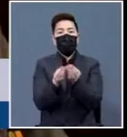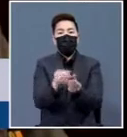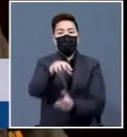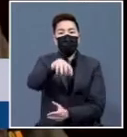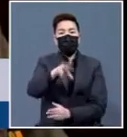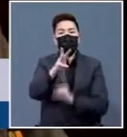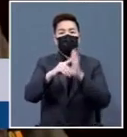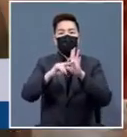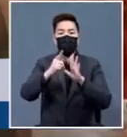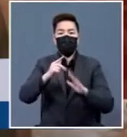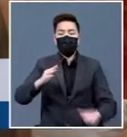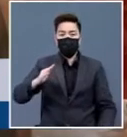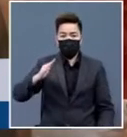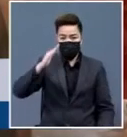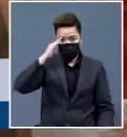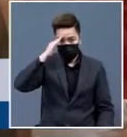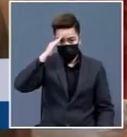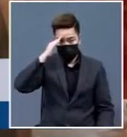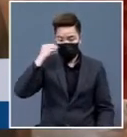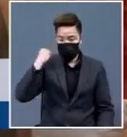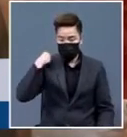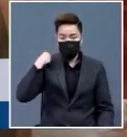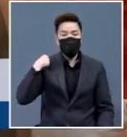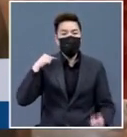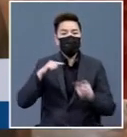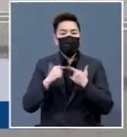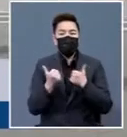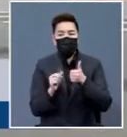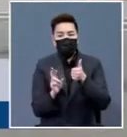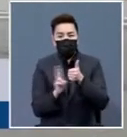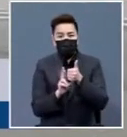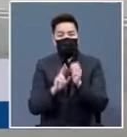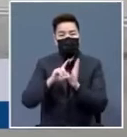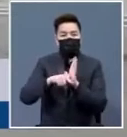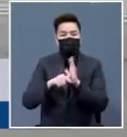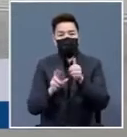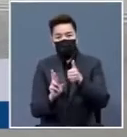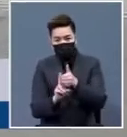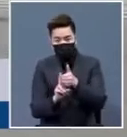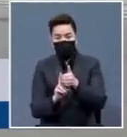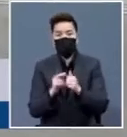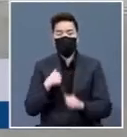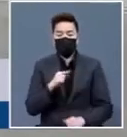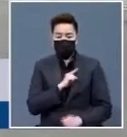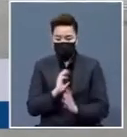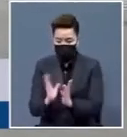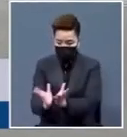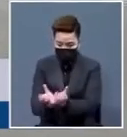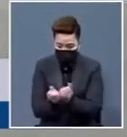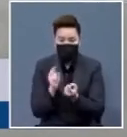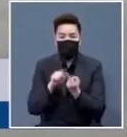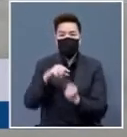โดยพลอากาศตรีสุพิชัยสุนทรบุระรองรองเลขาธิการพระราชวังเป็นผู้รับมอบ